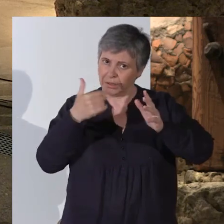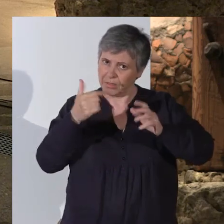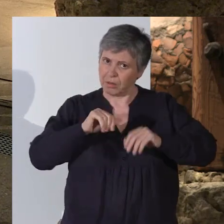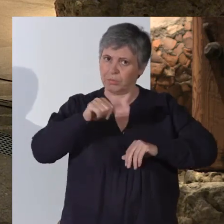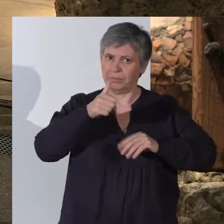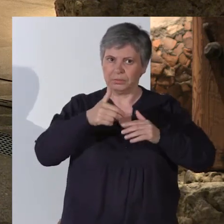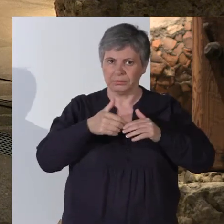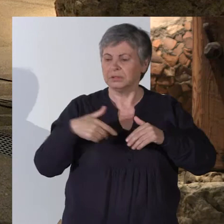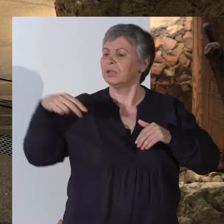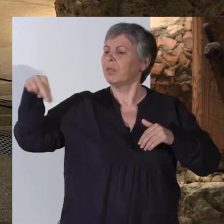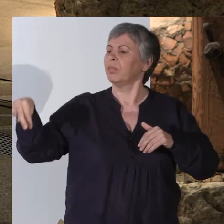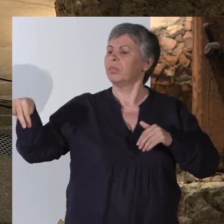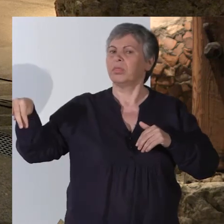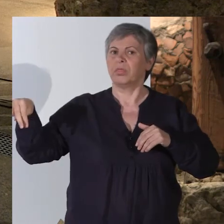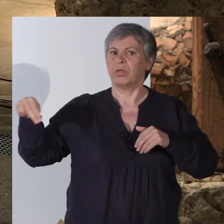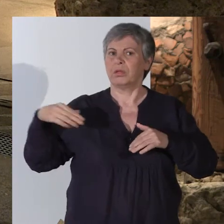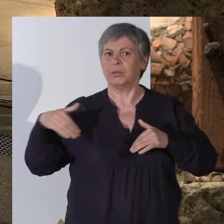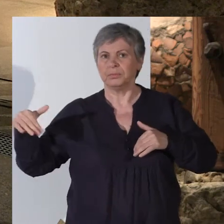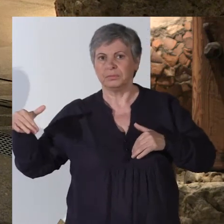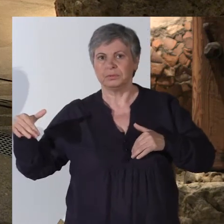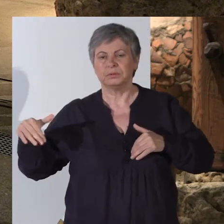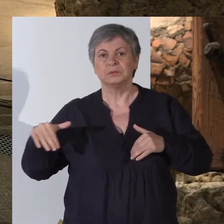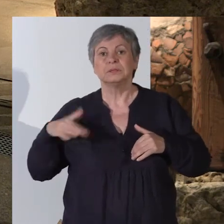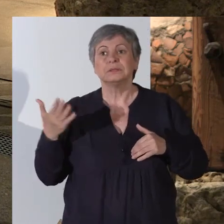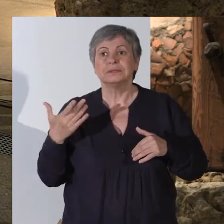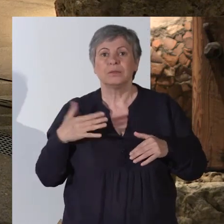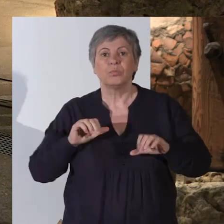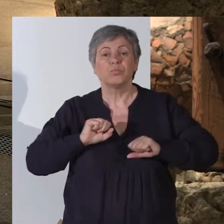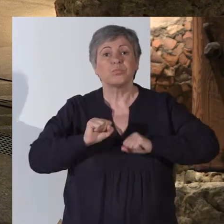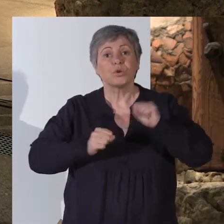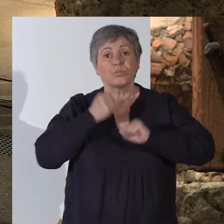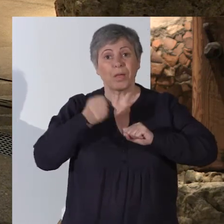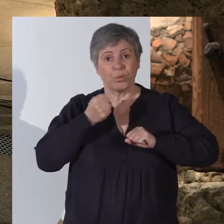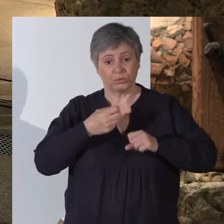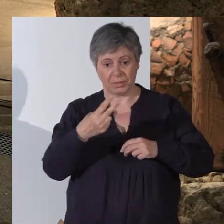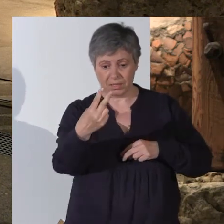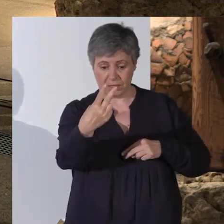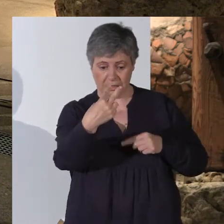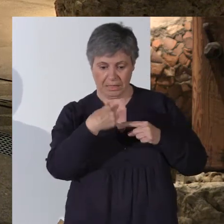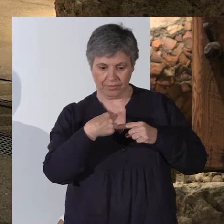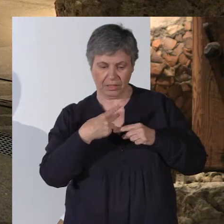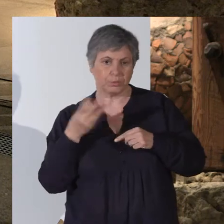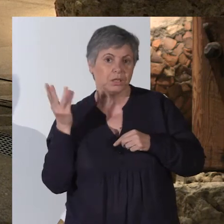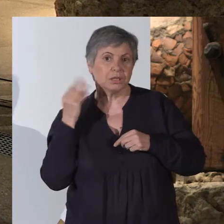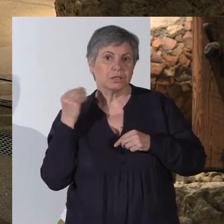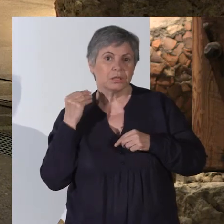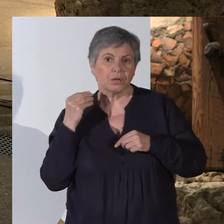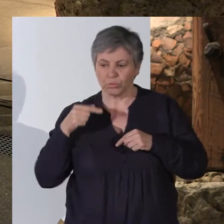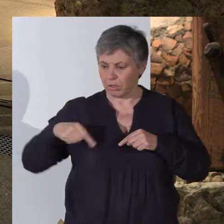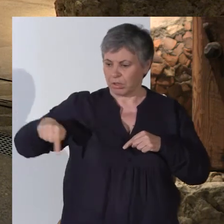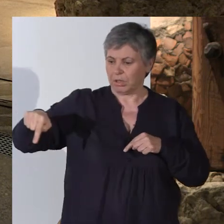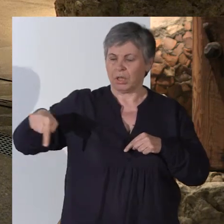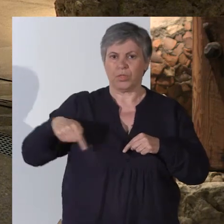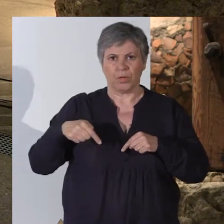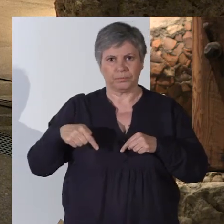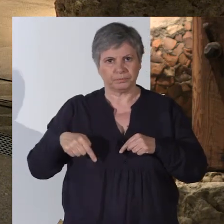πλάγια σε μια εσοχή ώστε να καταφέρουμε το οπτικό και το ακουστικό ερέθισμα να έρχονται από την ίδια πηγή που είναι η σκηνή το